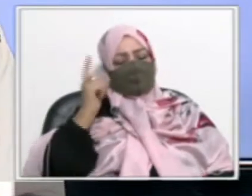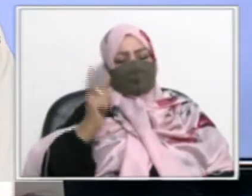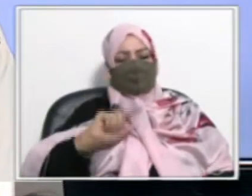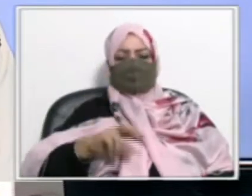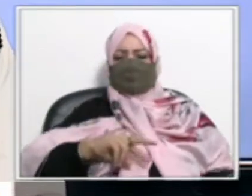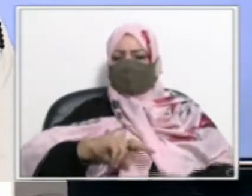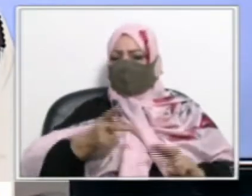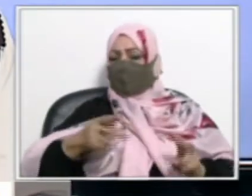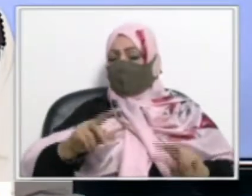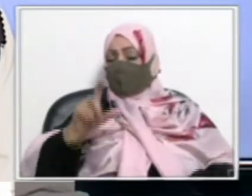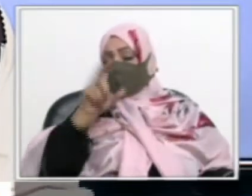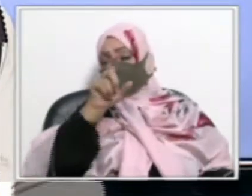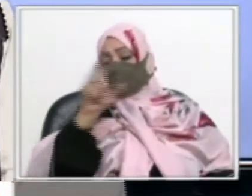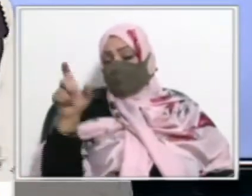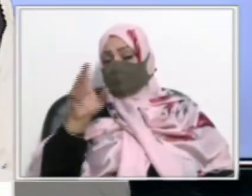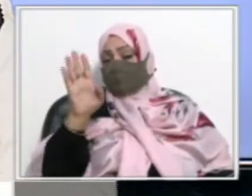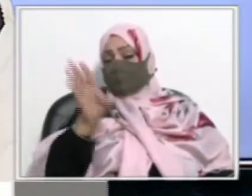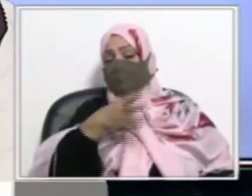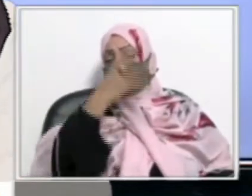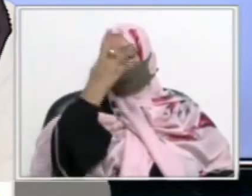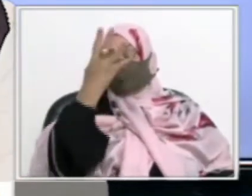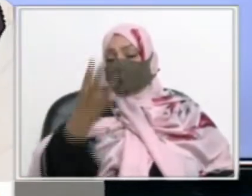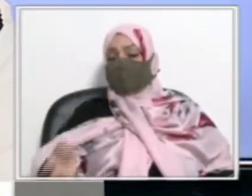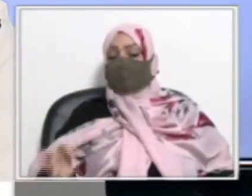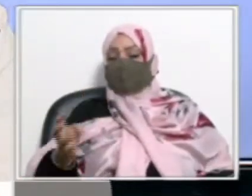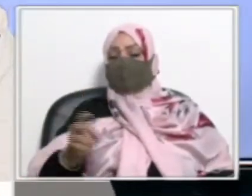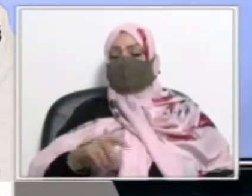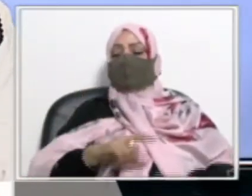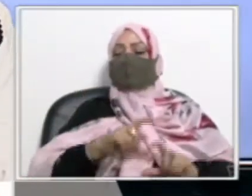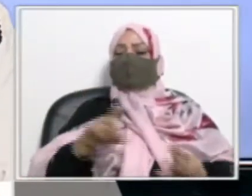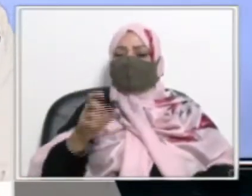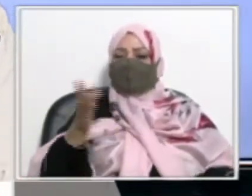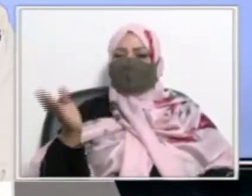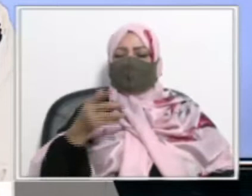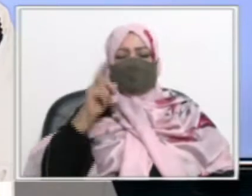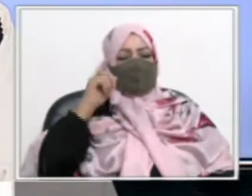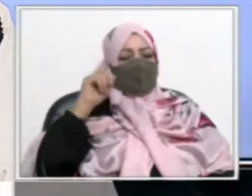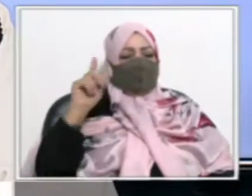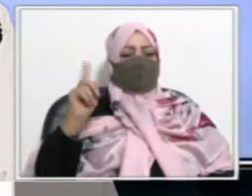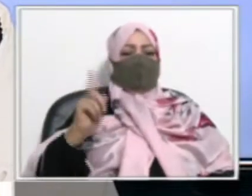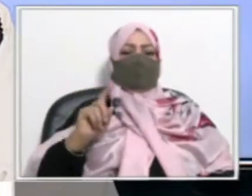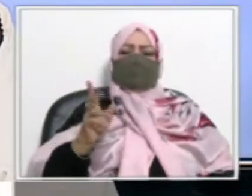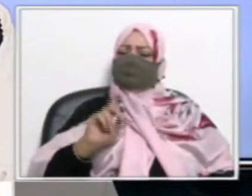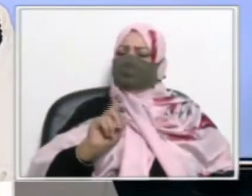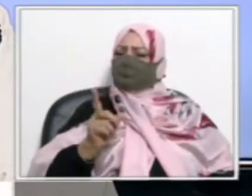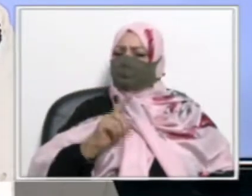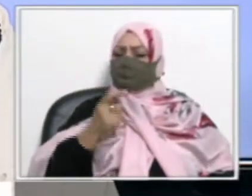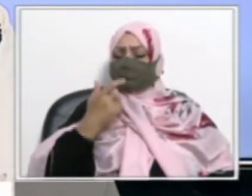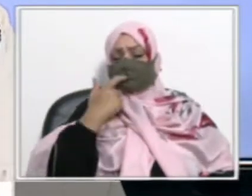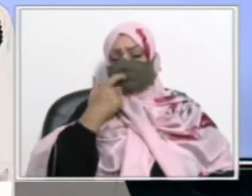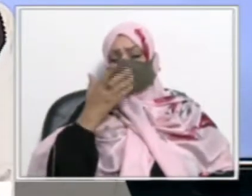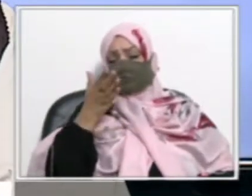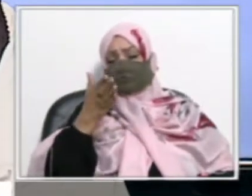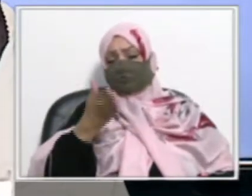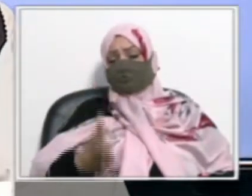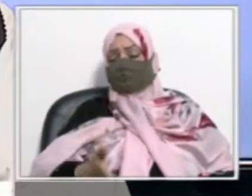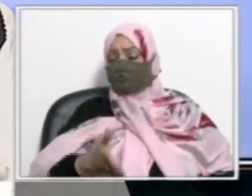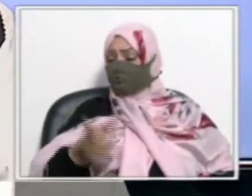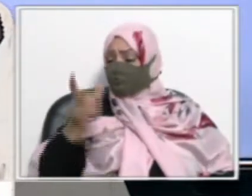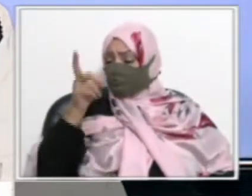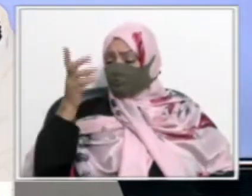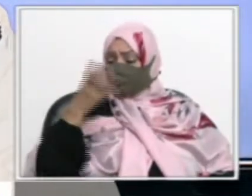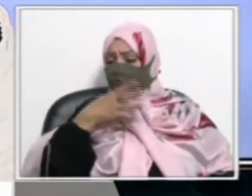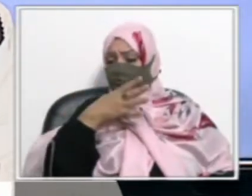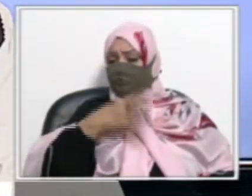التنقل بين المشايخ في مثل هذه الأمور هو من التلاعب بالدين، كأنه يعني يبحث عن